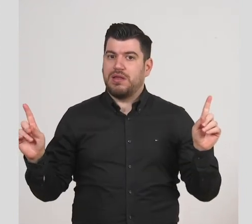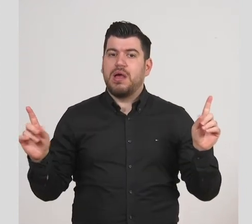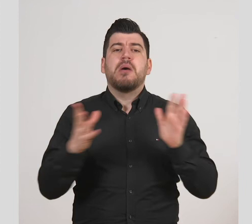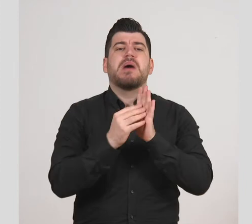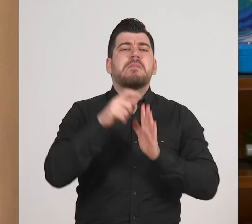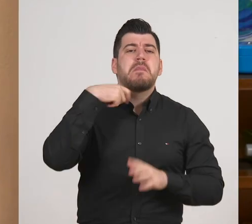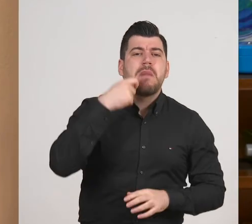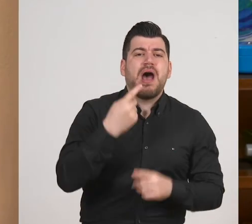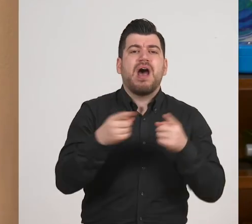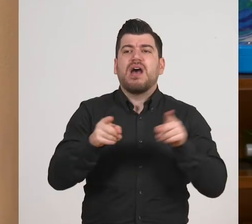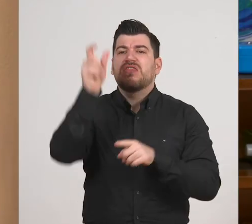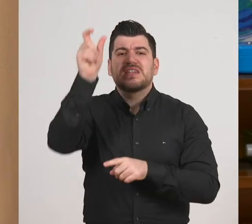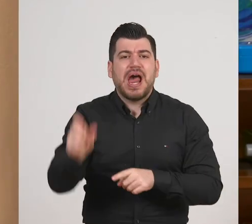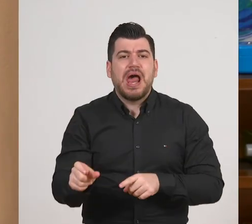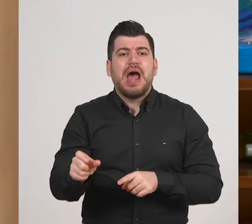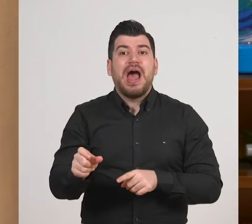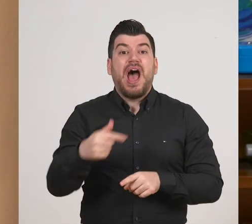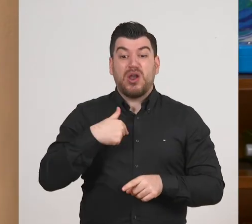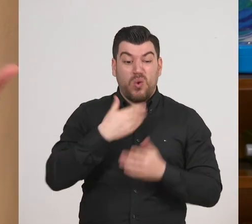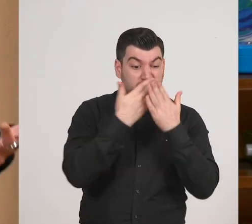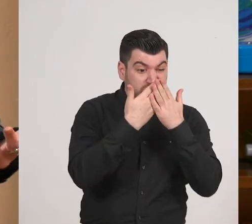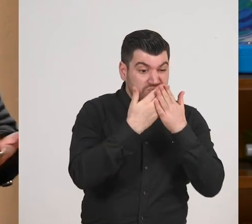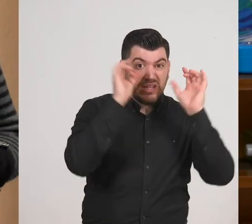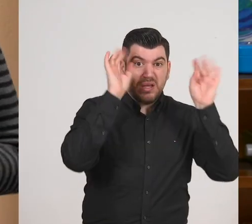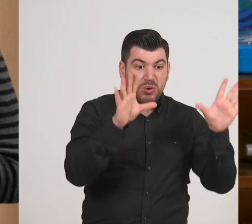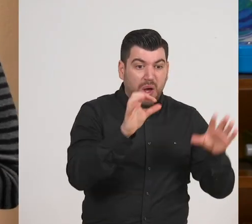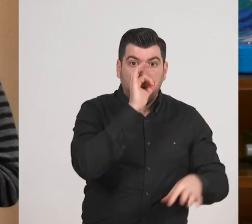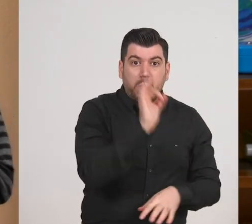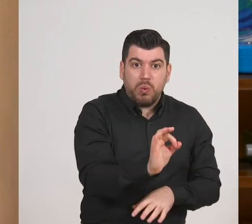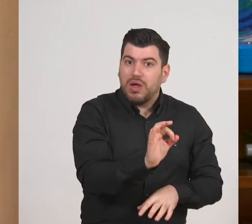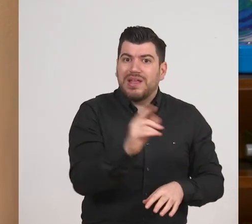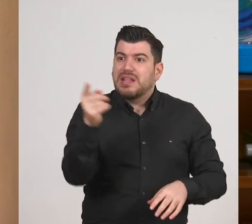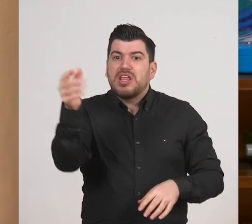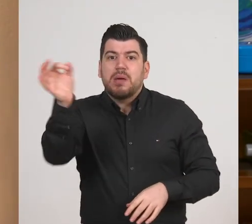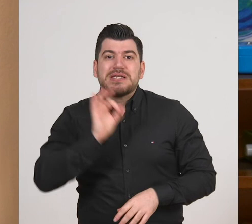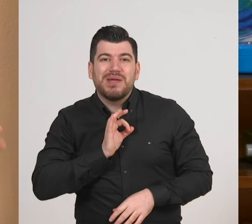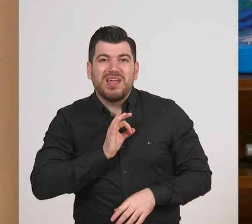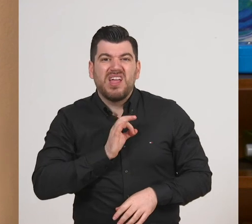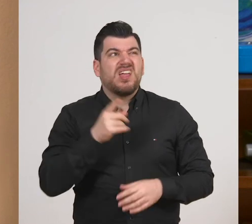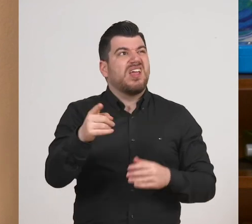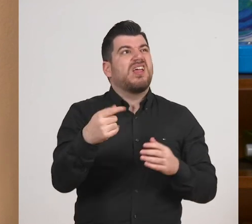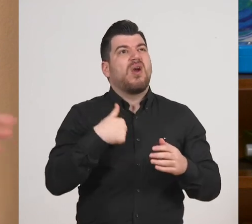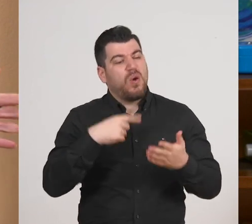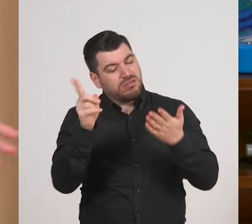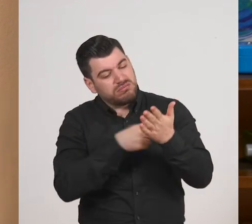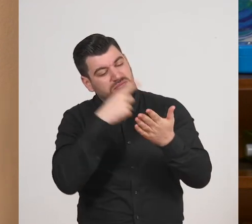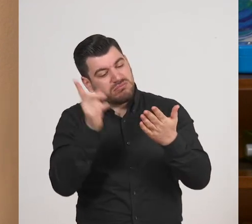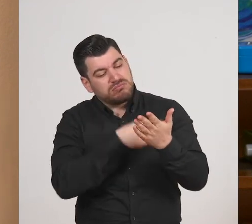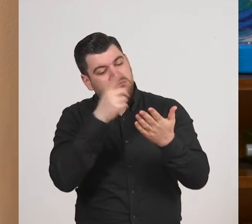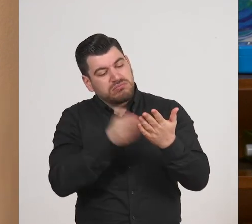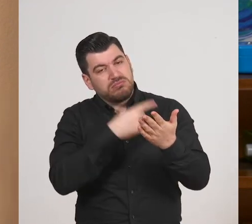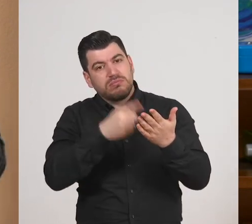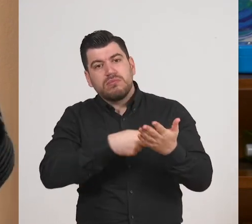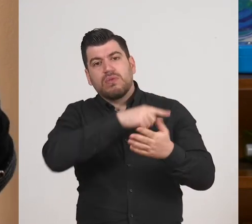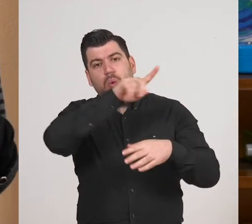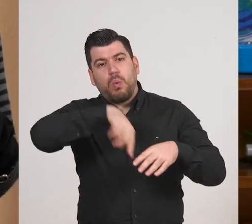η δασκάλα μας, όταν εμείς δεν διαβάζουμε καθόλου ή όταν χρησιμοποιούμε πάρα πολύ ώρα την τεχνολογία. Και εκεί